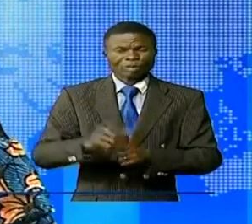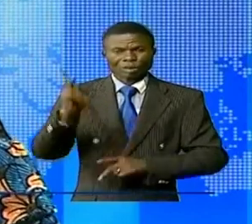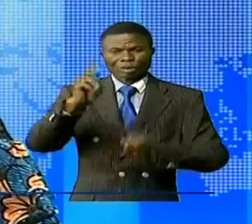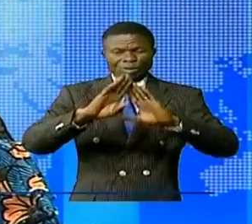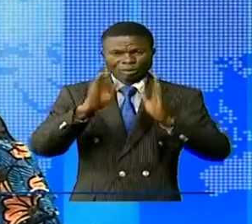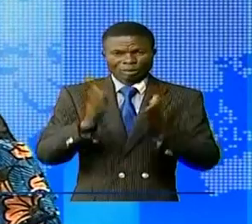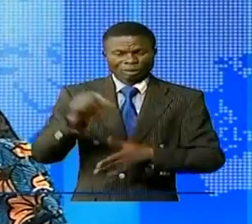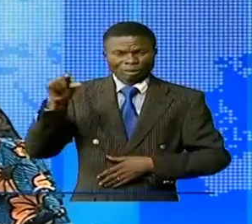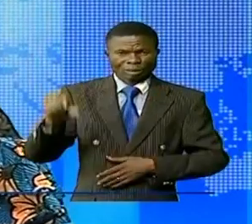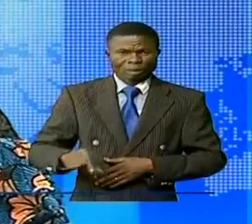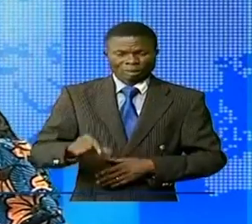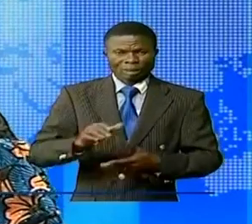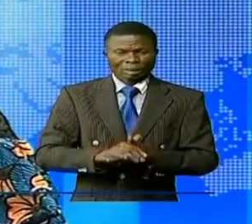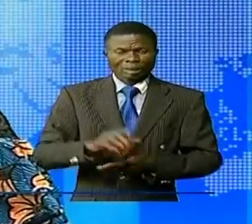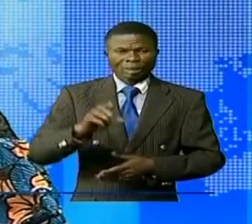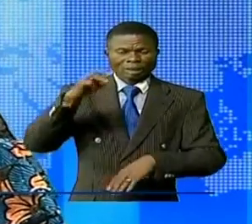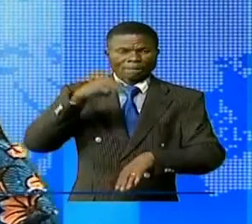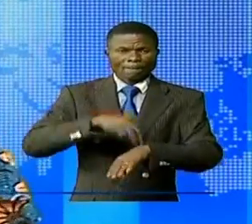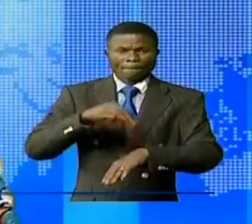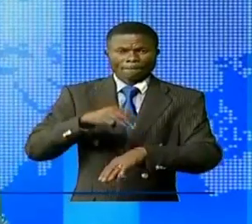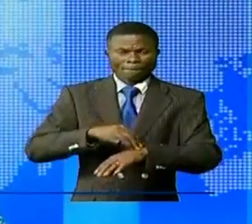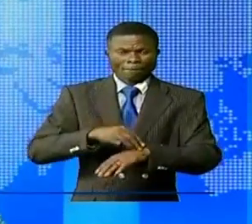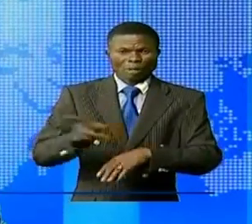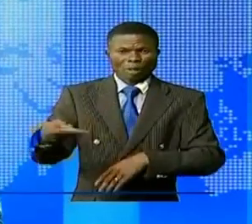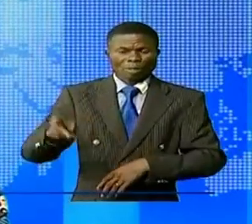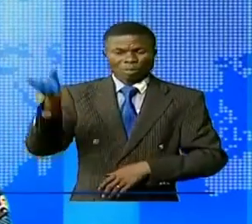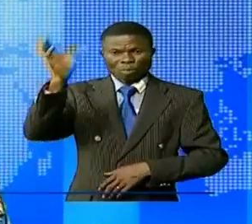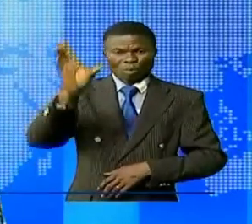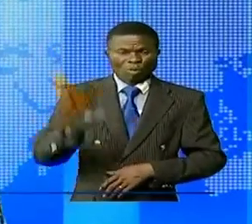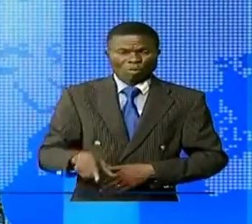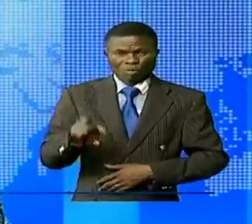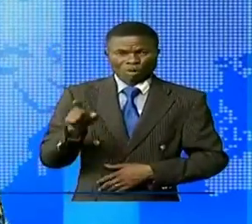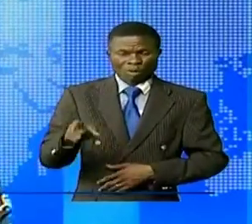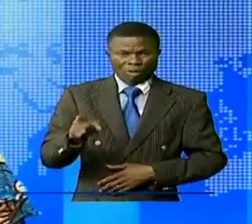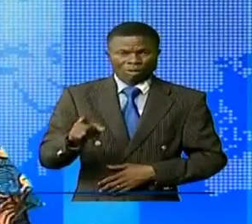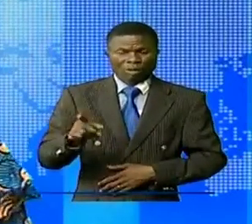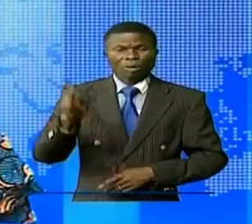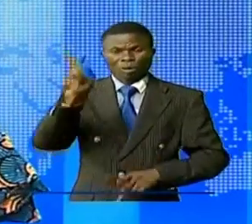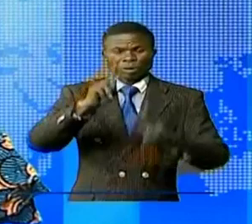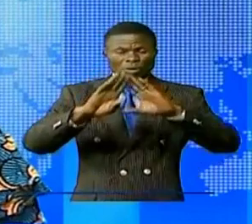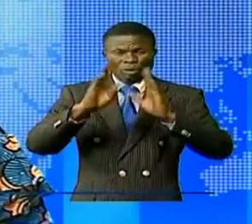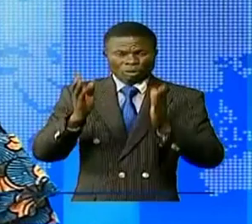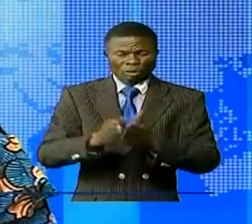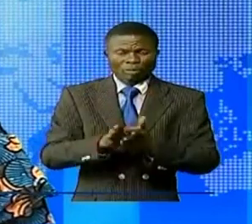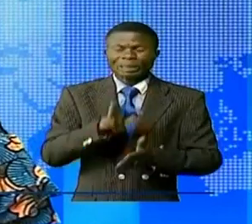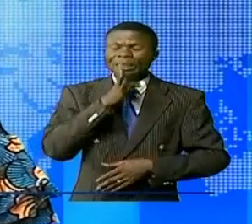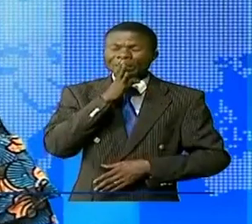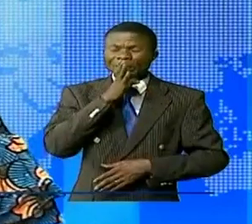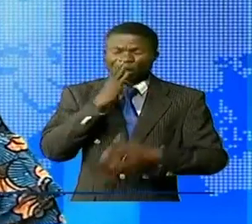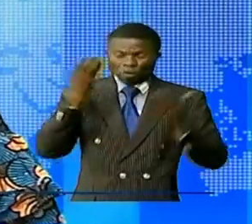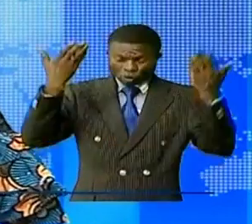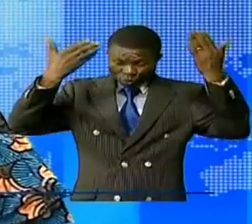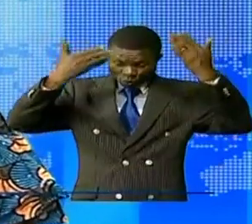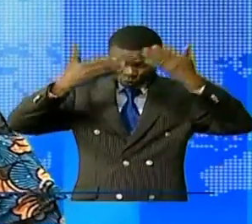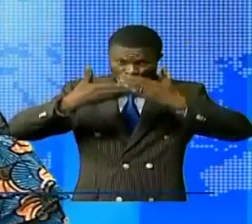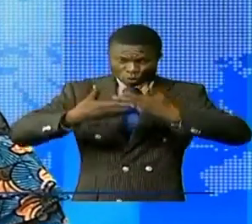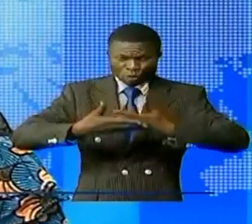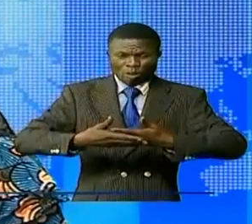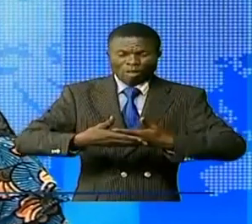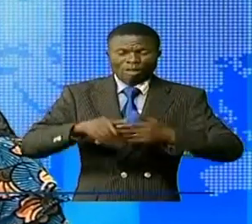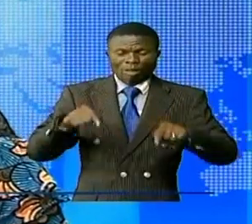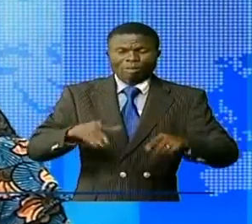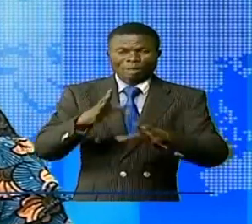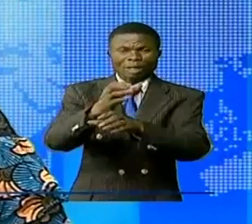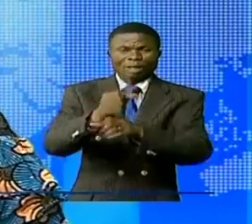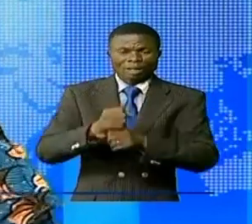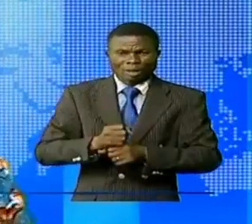quartier Biwewe à Matadi. Là, nous sommes dans la province du Congo central. La population longtemps vécue dans l'obscurité vient de bénéficier